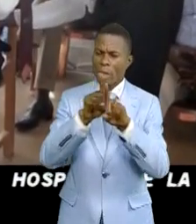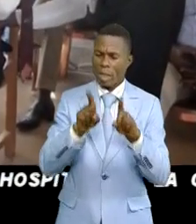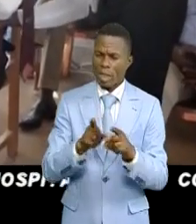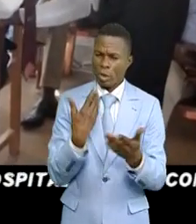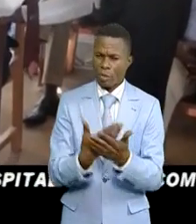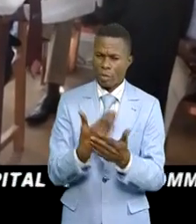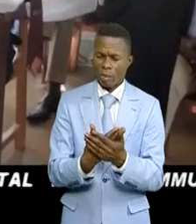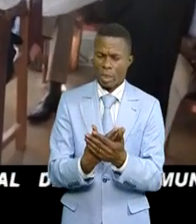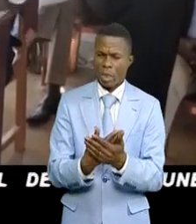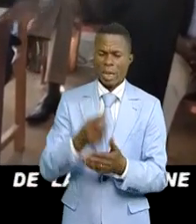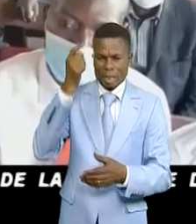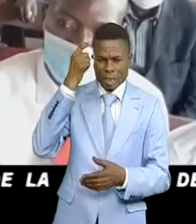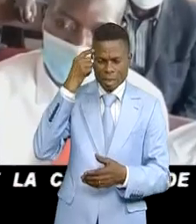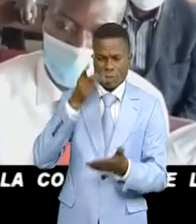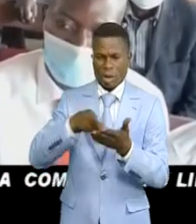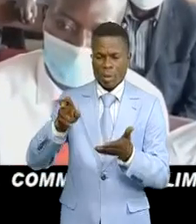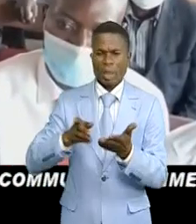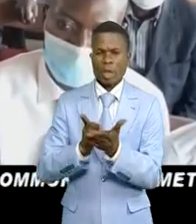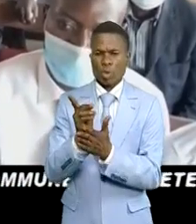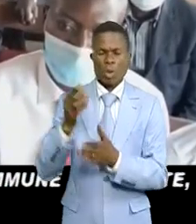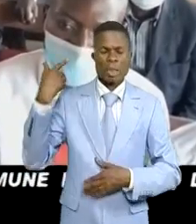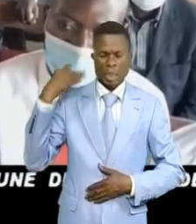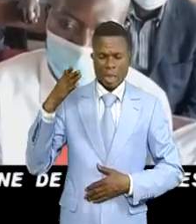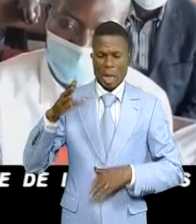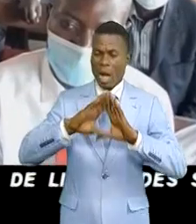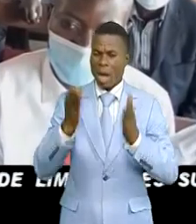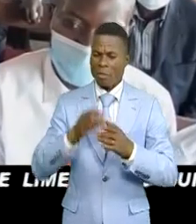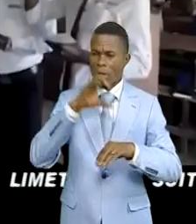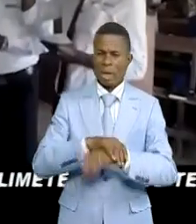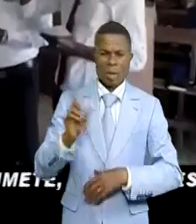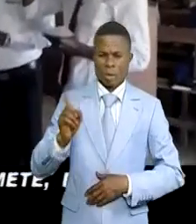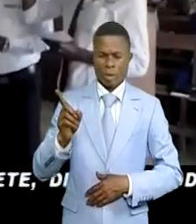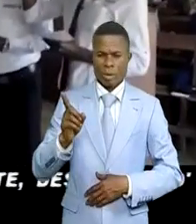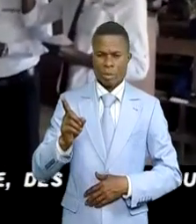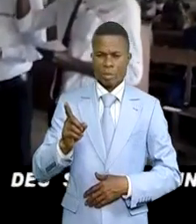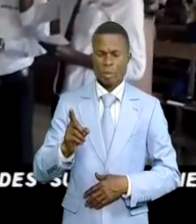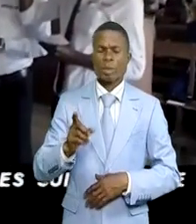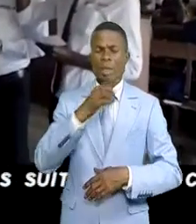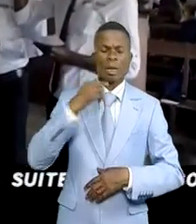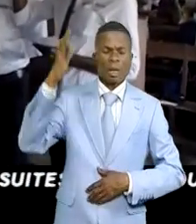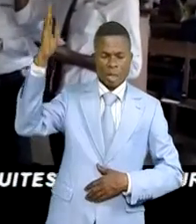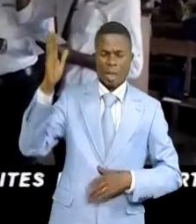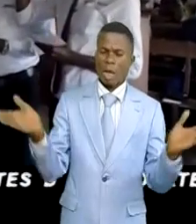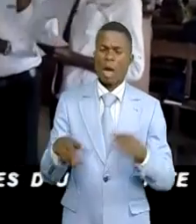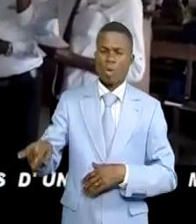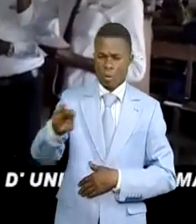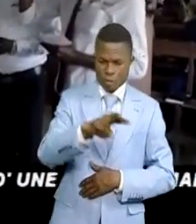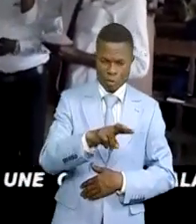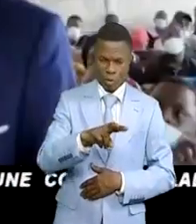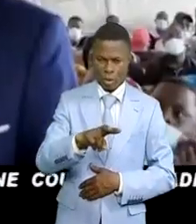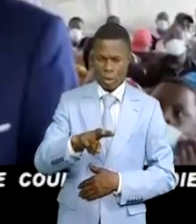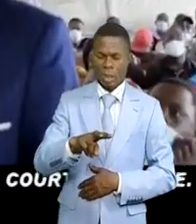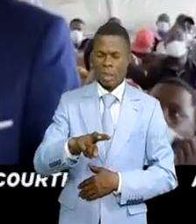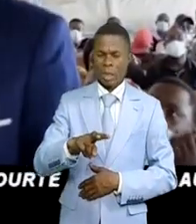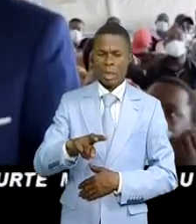leurs obligations fiscales avant toute contrainte. À nos assermentés, je vous exhorte à